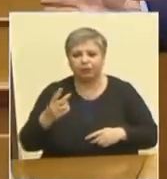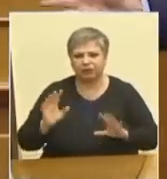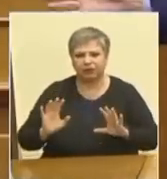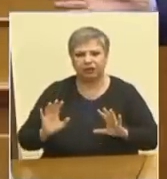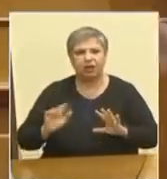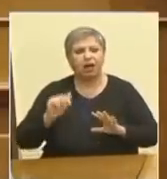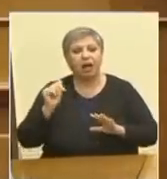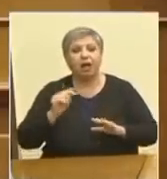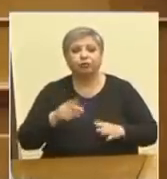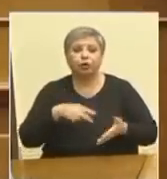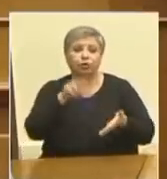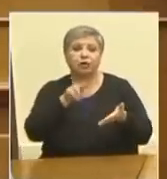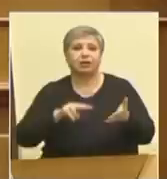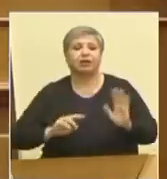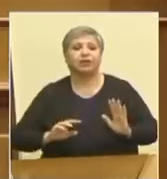έχουμε.